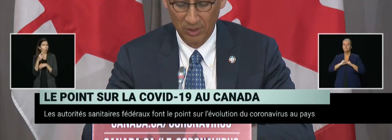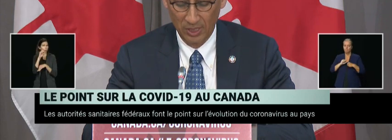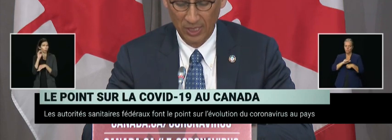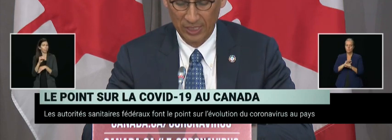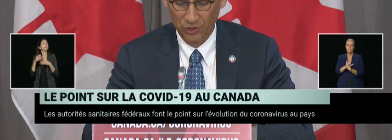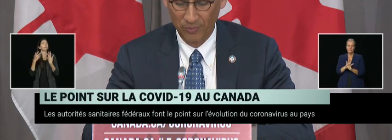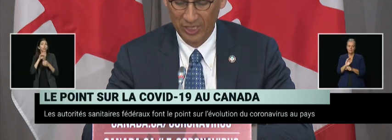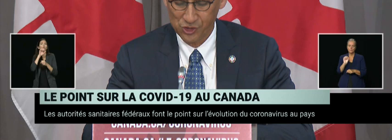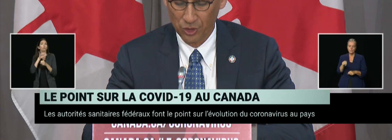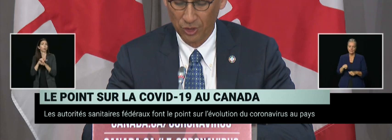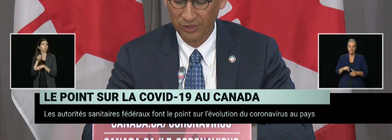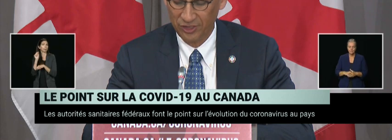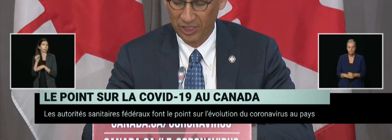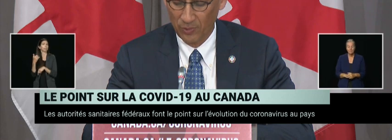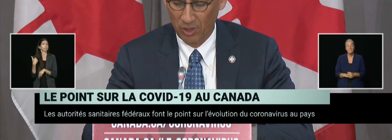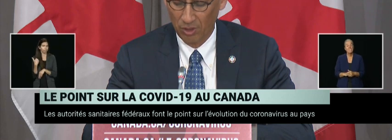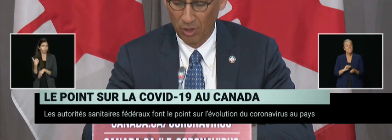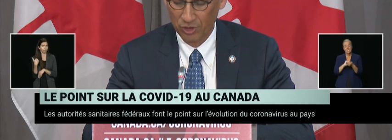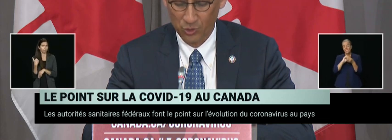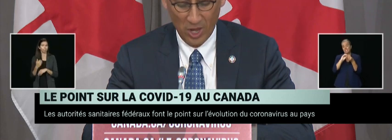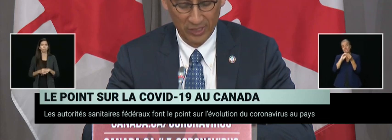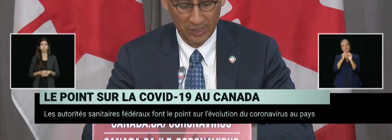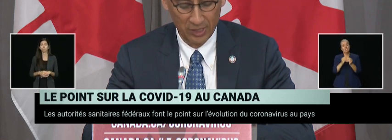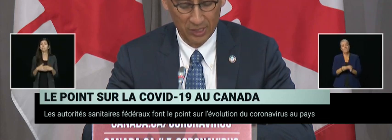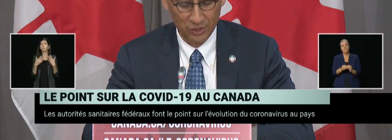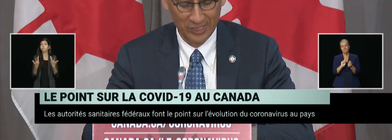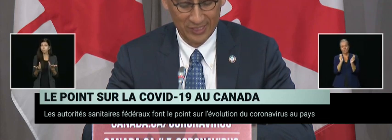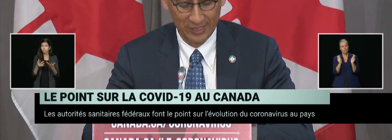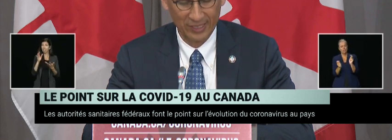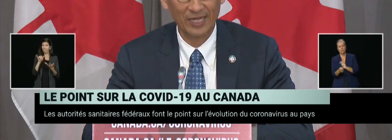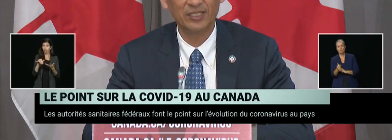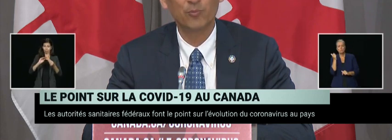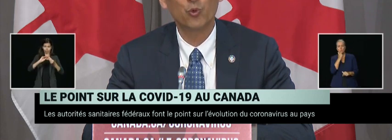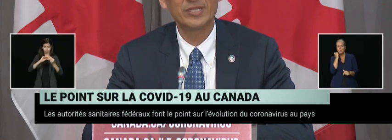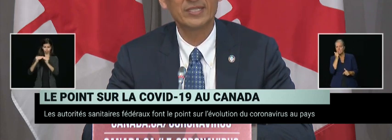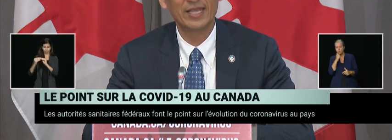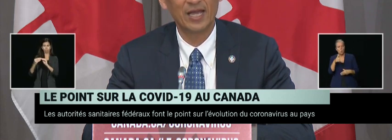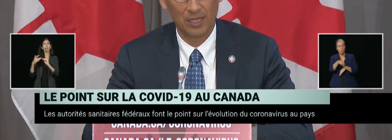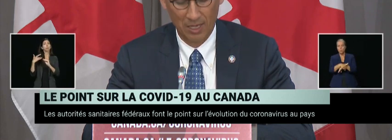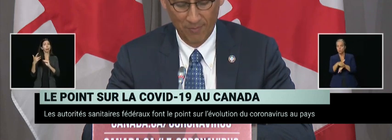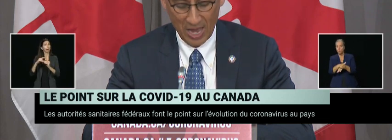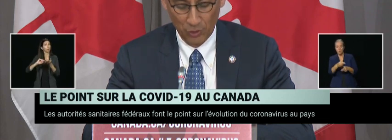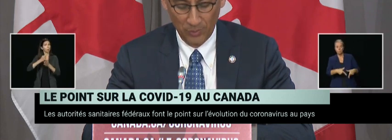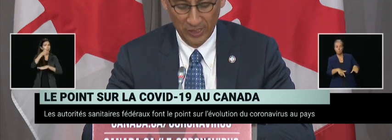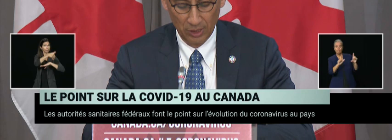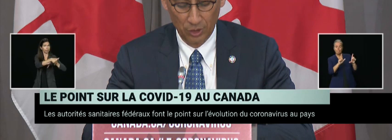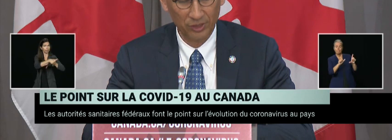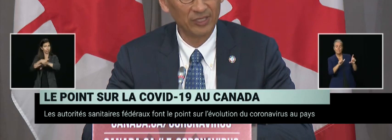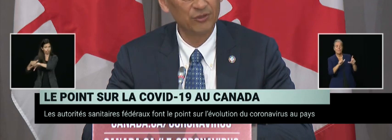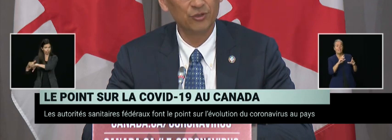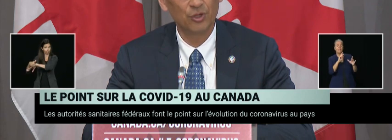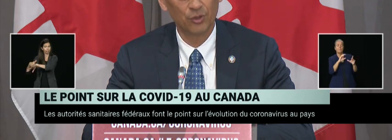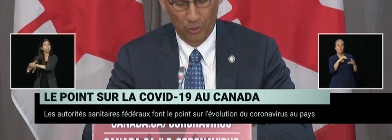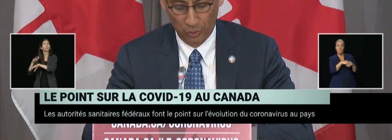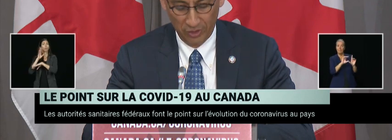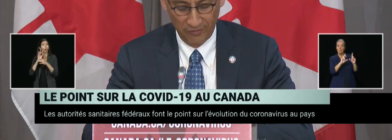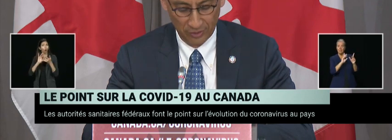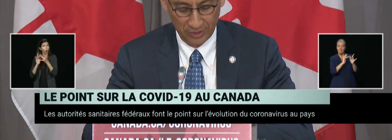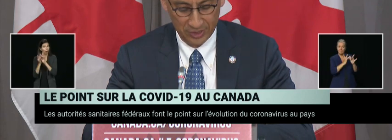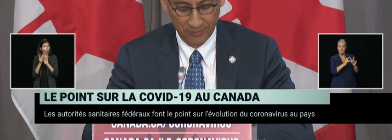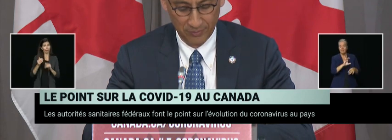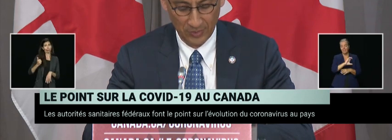rapidement et sont mis à jour quotidiennement en soirée sur le site Canada.ca baroblique l'Eutra d'Union